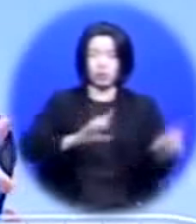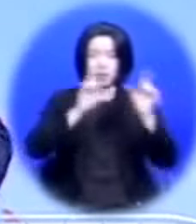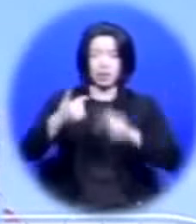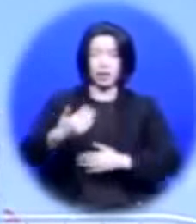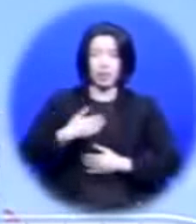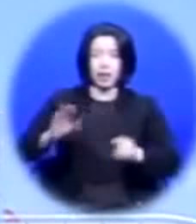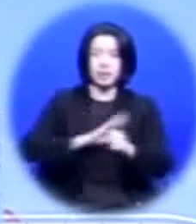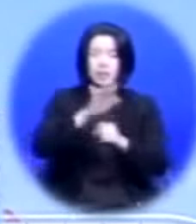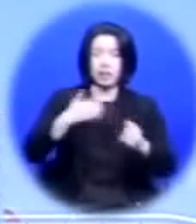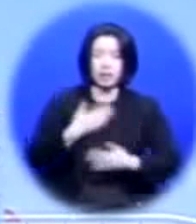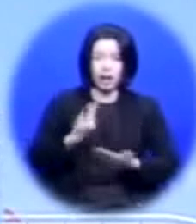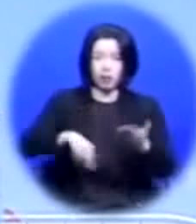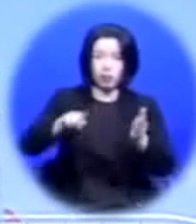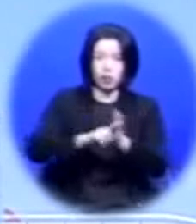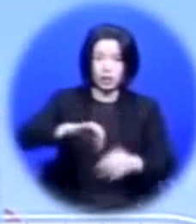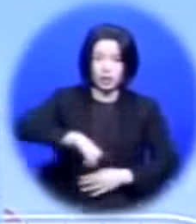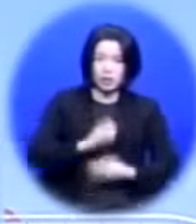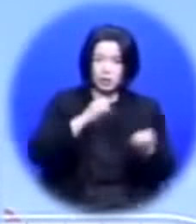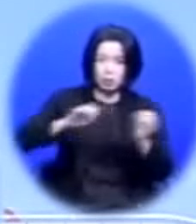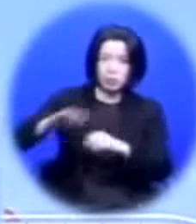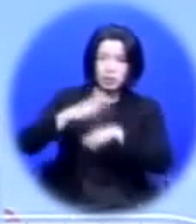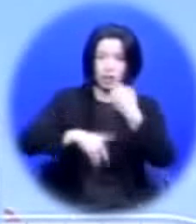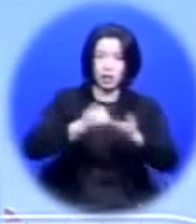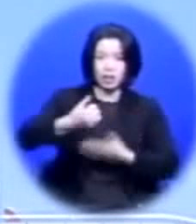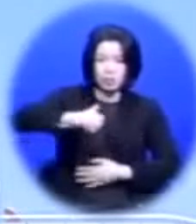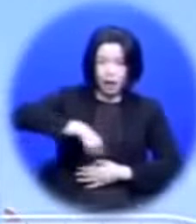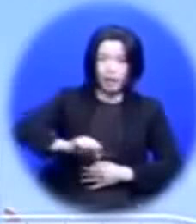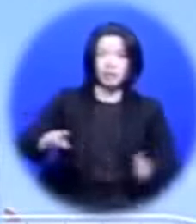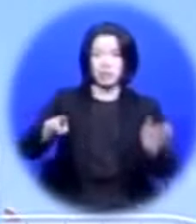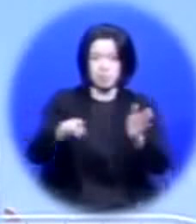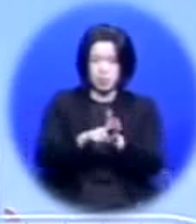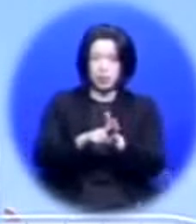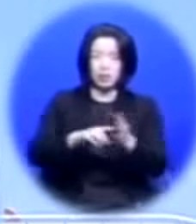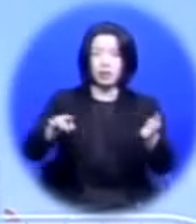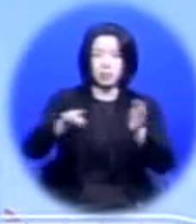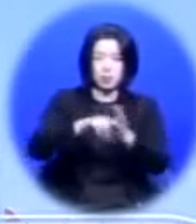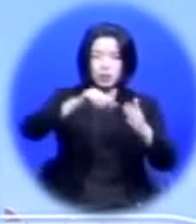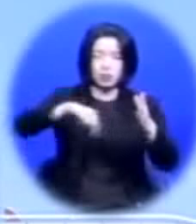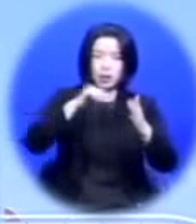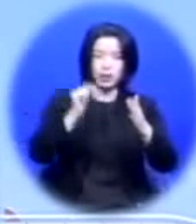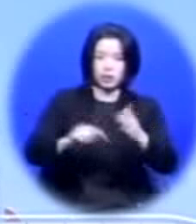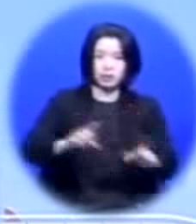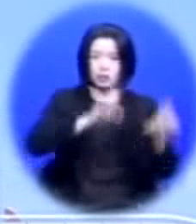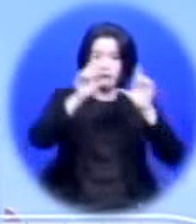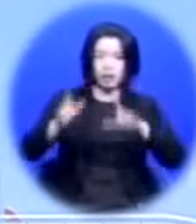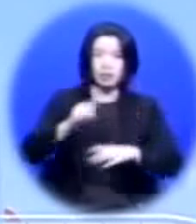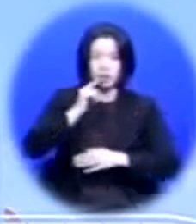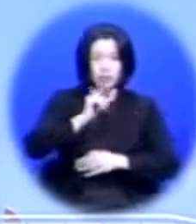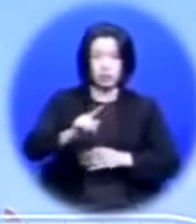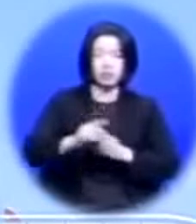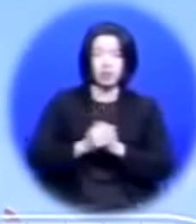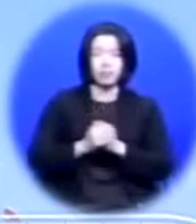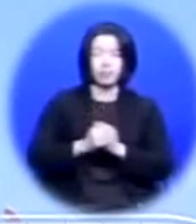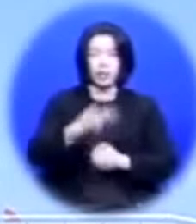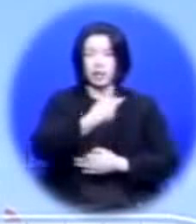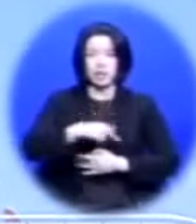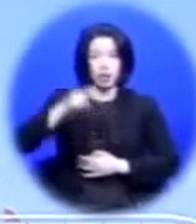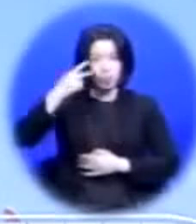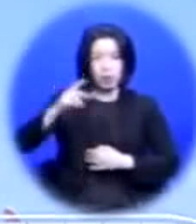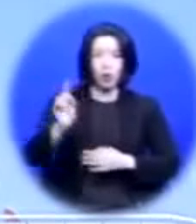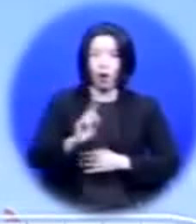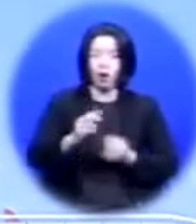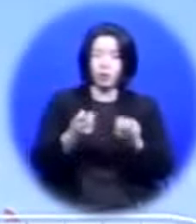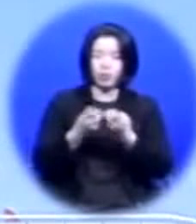사랑하사 나를 위하여 자기 자신을 버리신 하나님의 아들을 믿는 믿음 안에서 사는 것이라 사도 바울은 어떻게